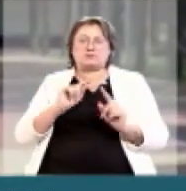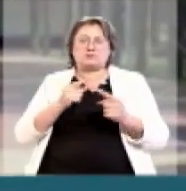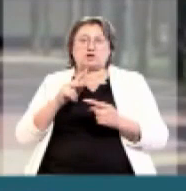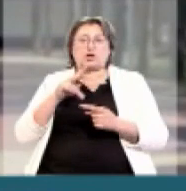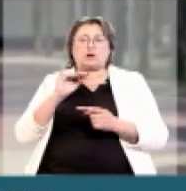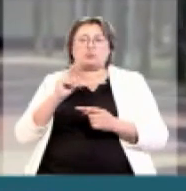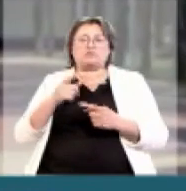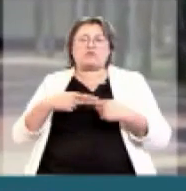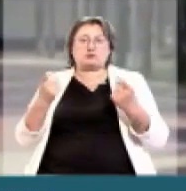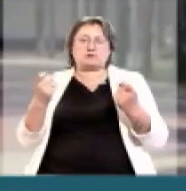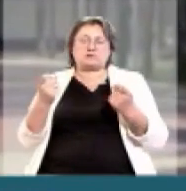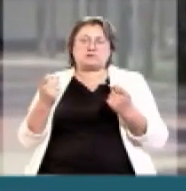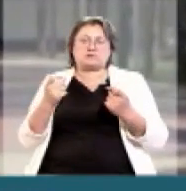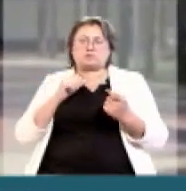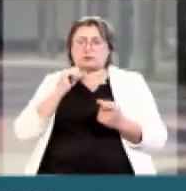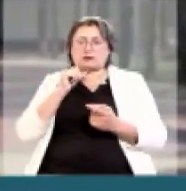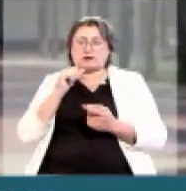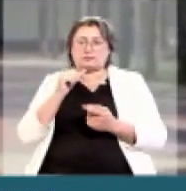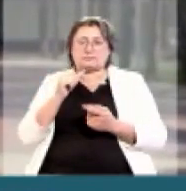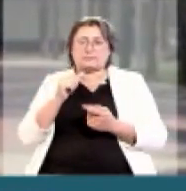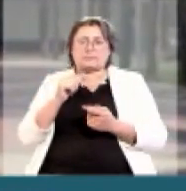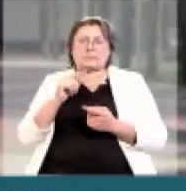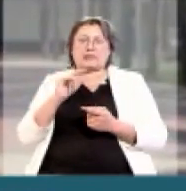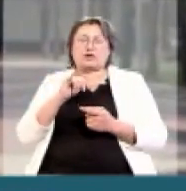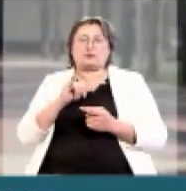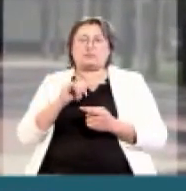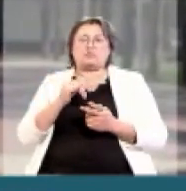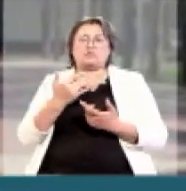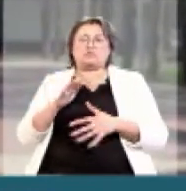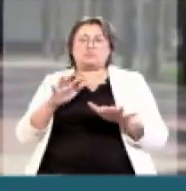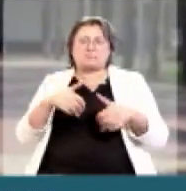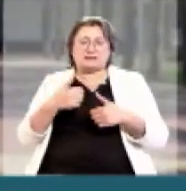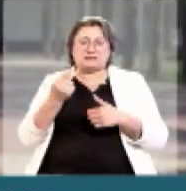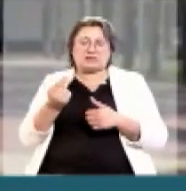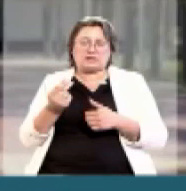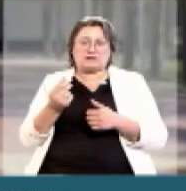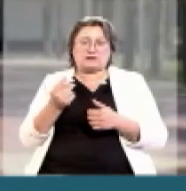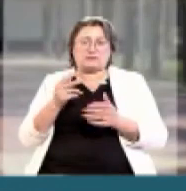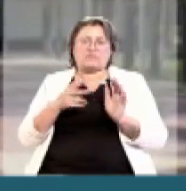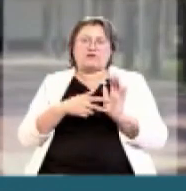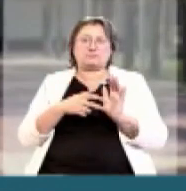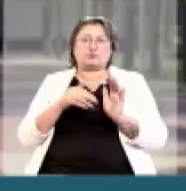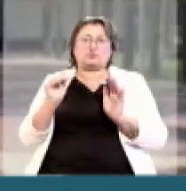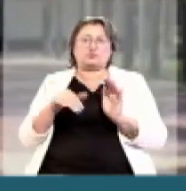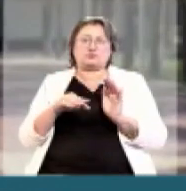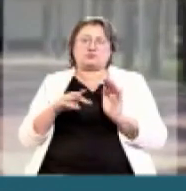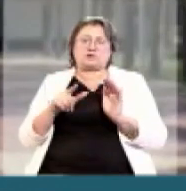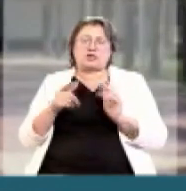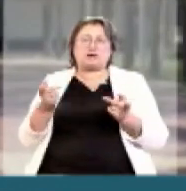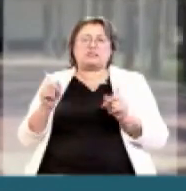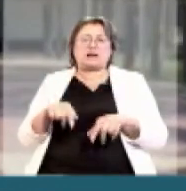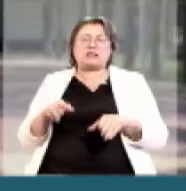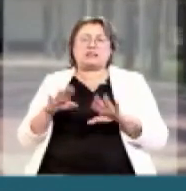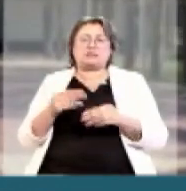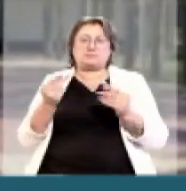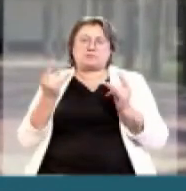сұраған. Күдікті Қостанай қаласындағы қонақ үйлердің бірінде люкс нөмірінде ұсталды. Одан 800 мың теңге сомасында ақша тәркіленді. Ал